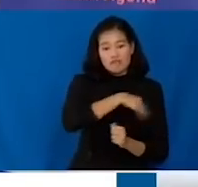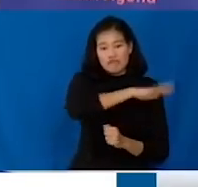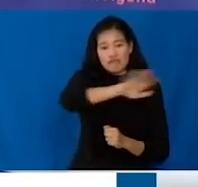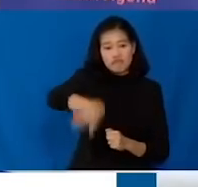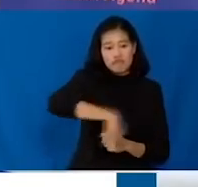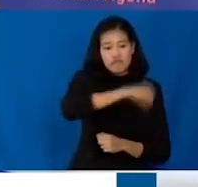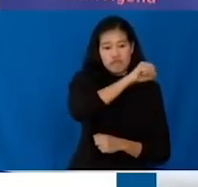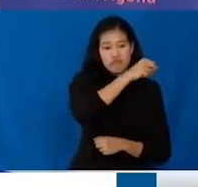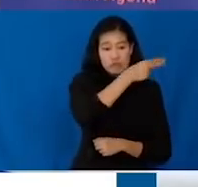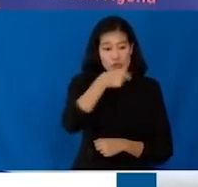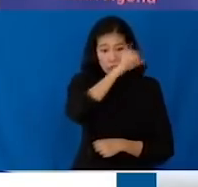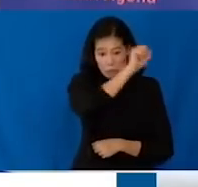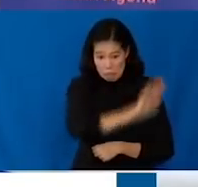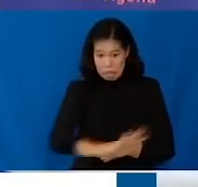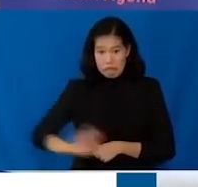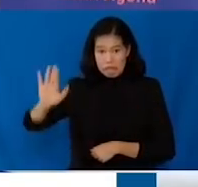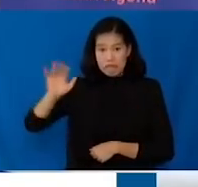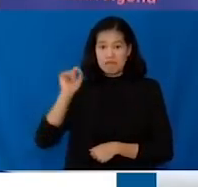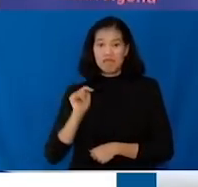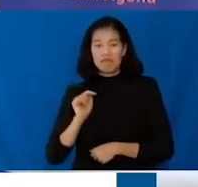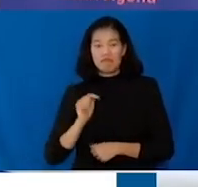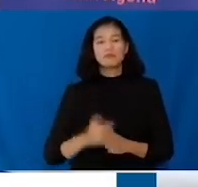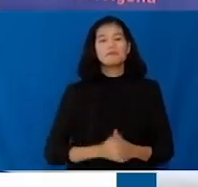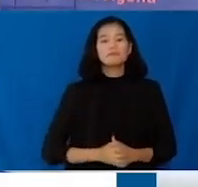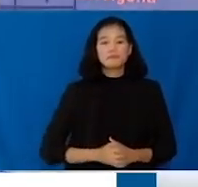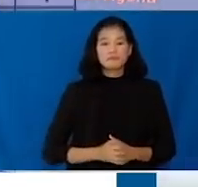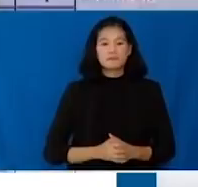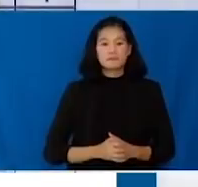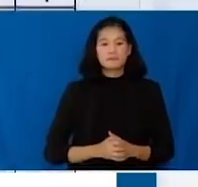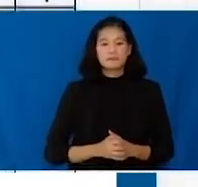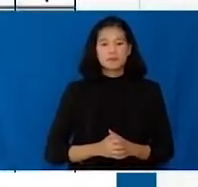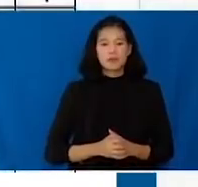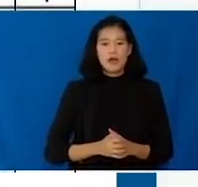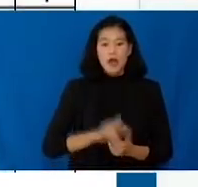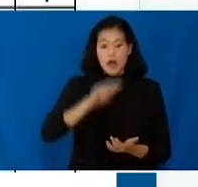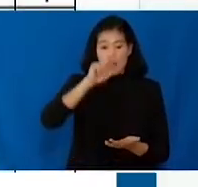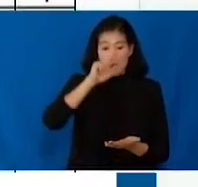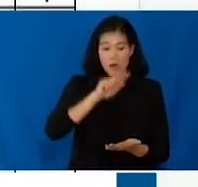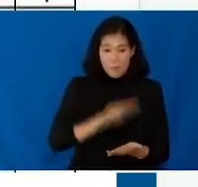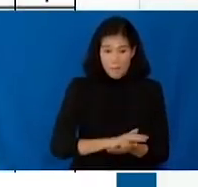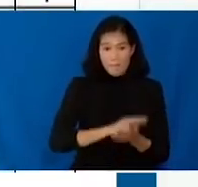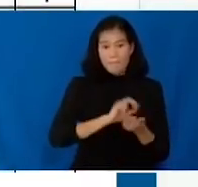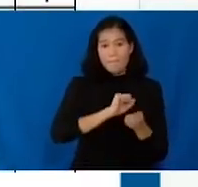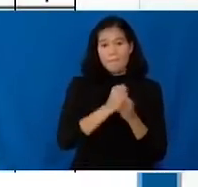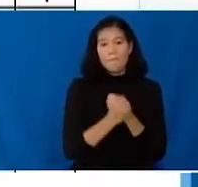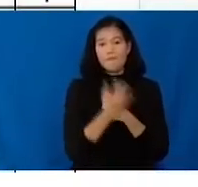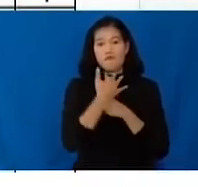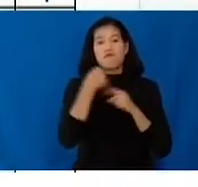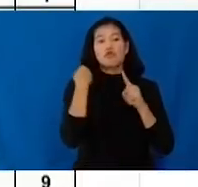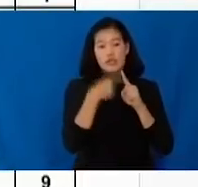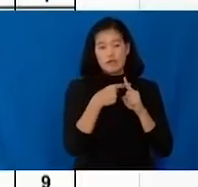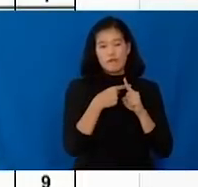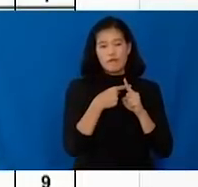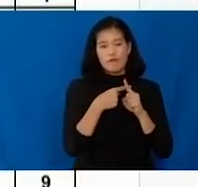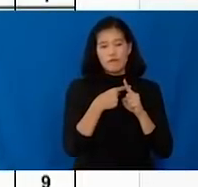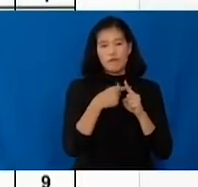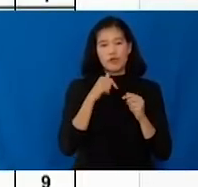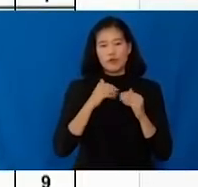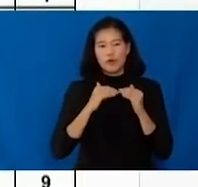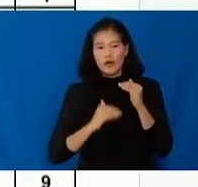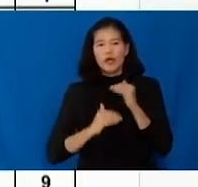air Hai untuk kasus konfirmasi positif atau penambahan